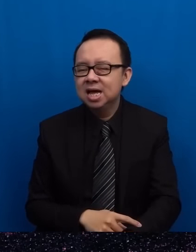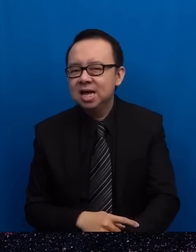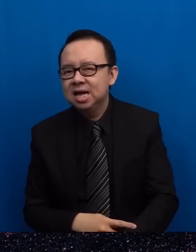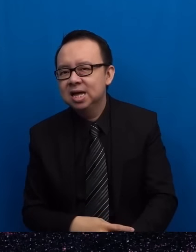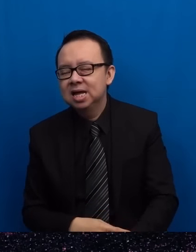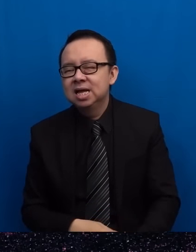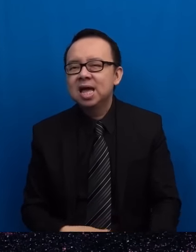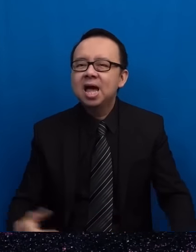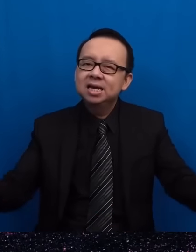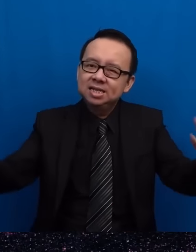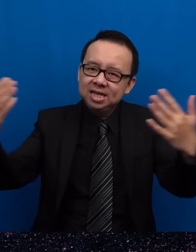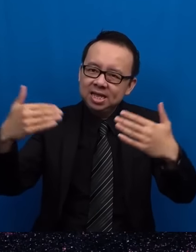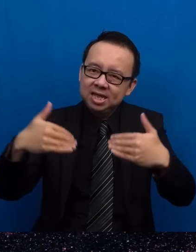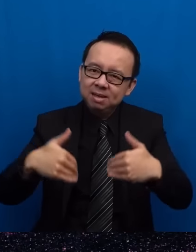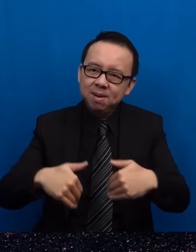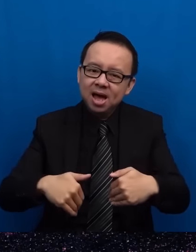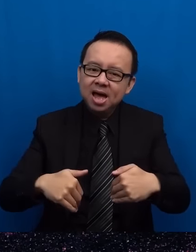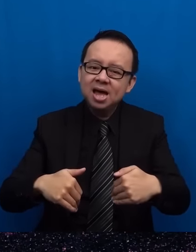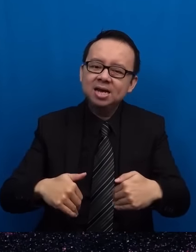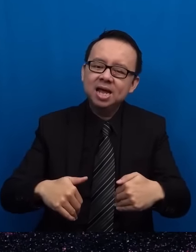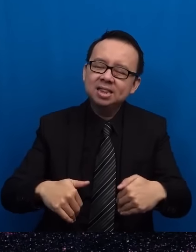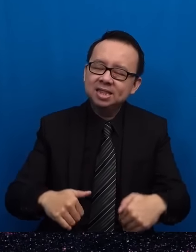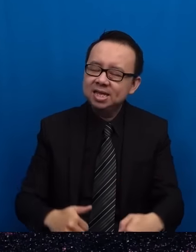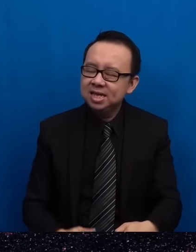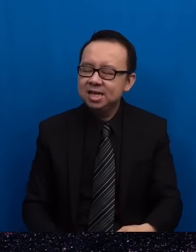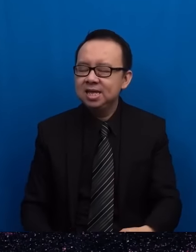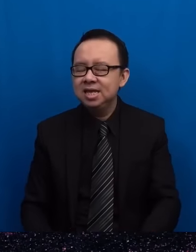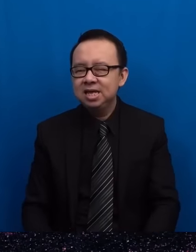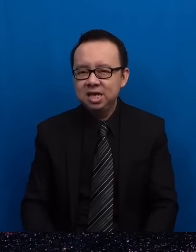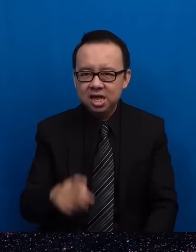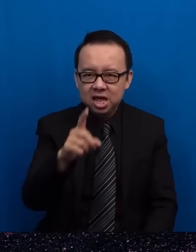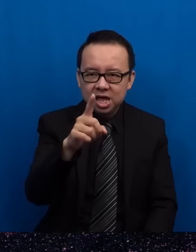Saatnya kan tiba nanti,